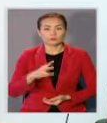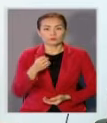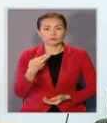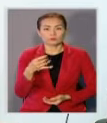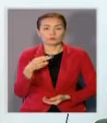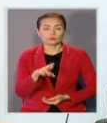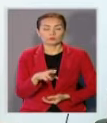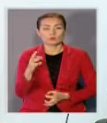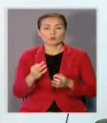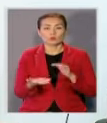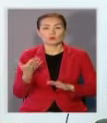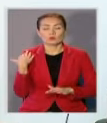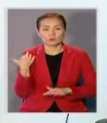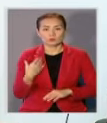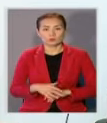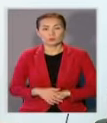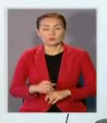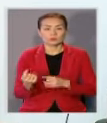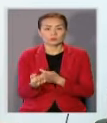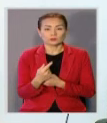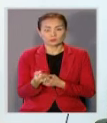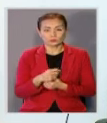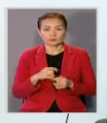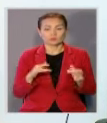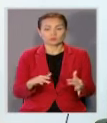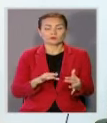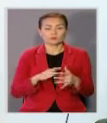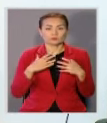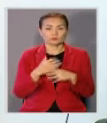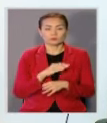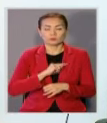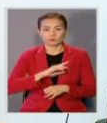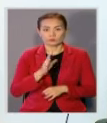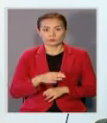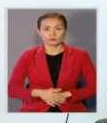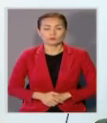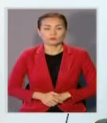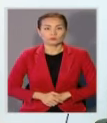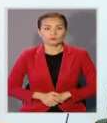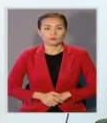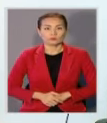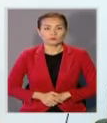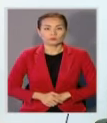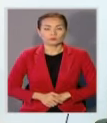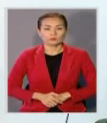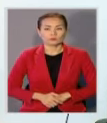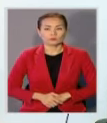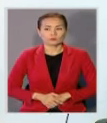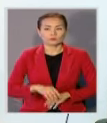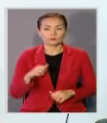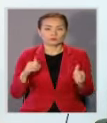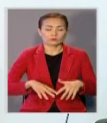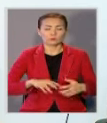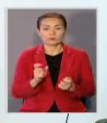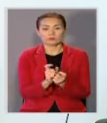осы сотқа дейінгі жүктемені, сотқа істердің жүктемені азайту. Сол себепті мынаға медиациямен